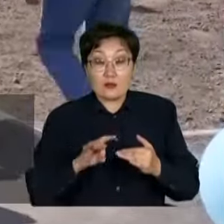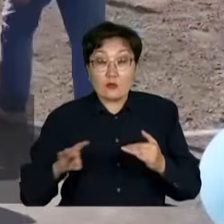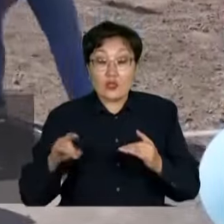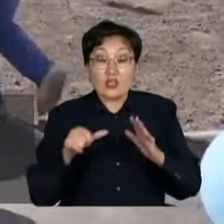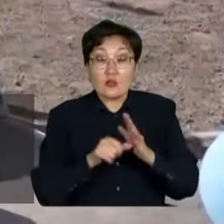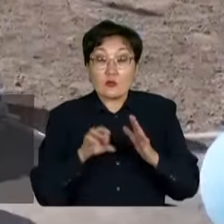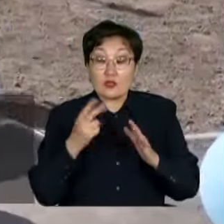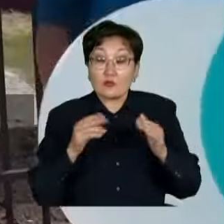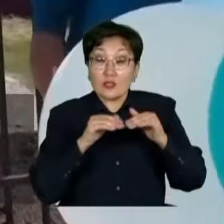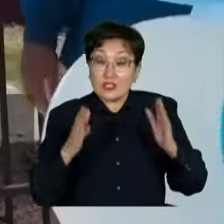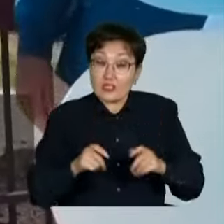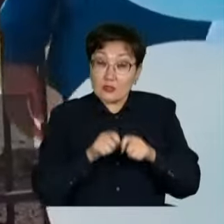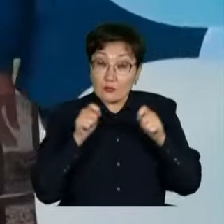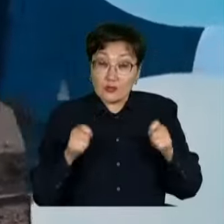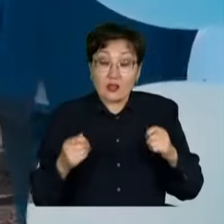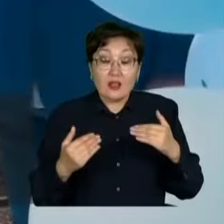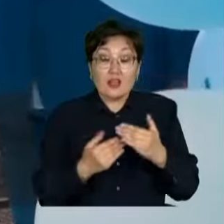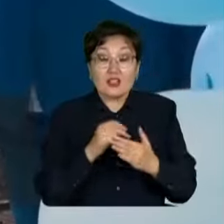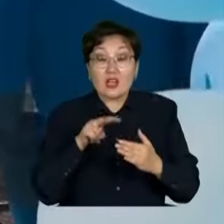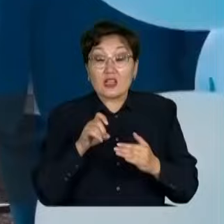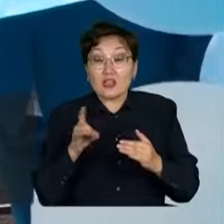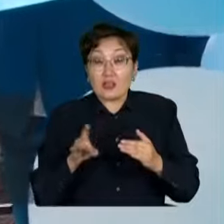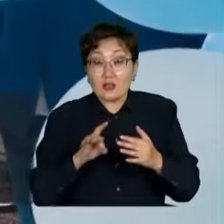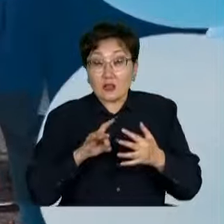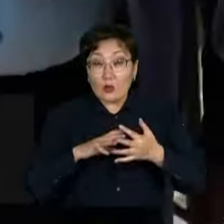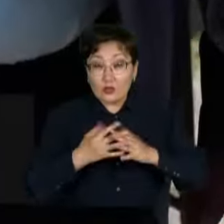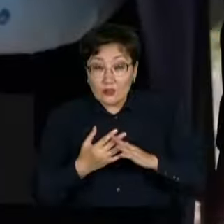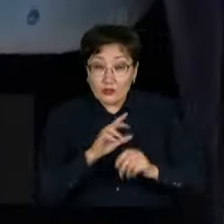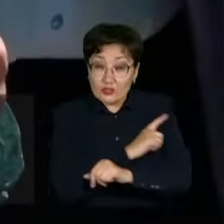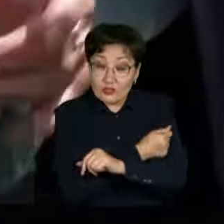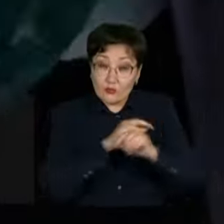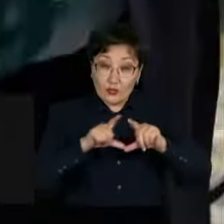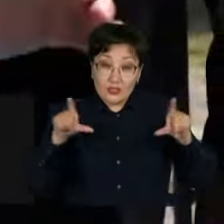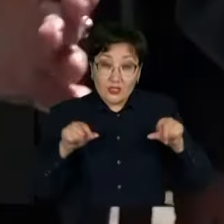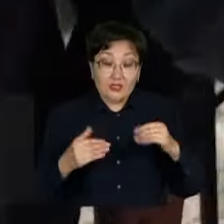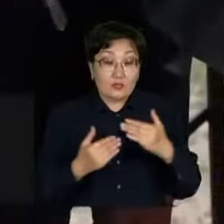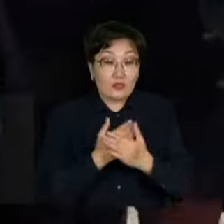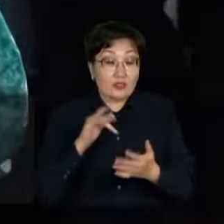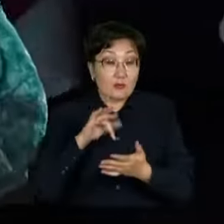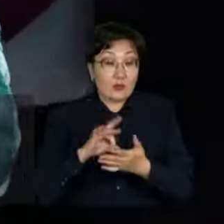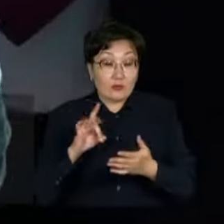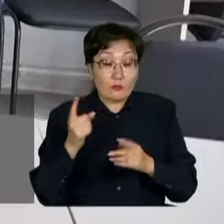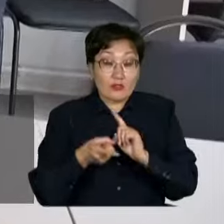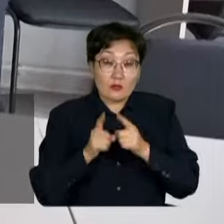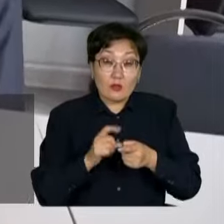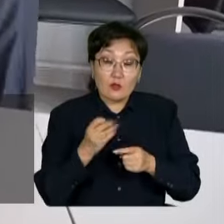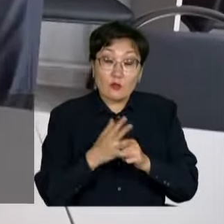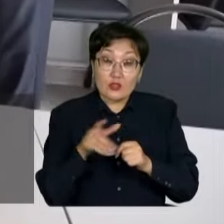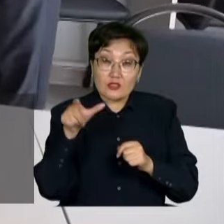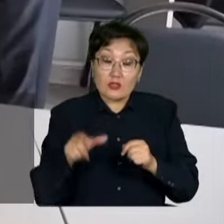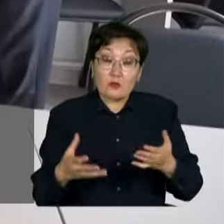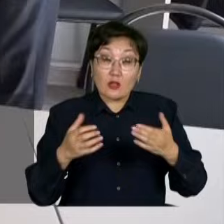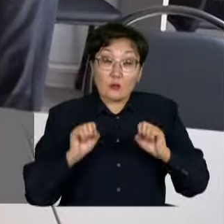бірдей әлеуметтік нысан ашылды. Бірі жаңалық ауылындағы блокты модульді медициналық пункт. Жаңа орталықтың бір ауысымда 15 адамды